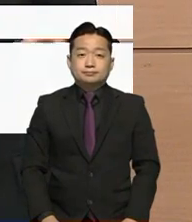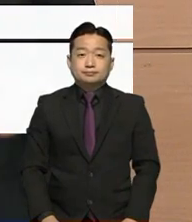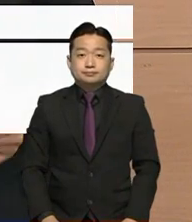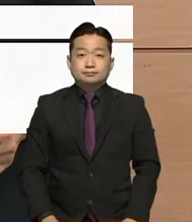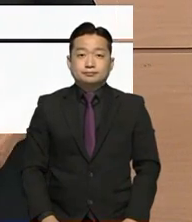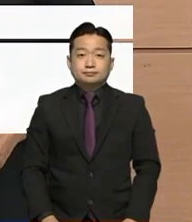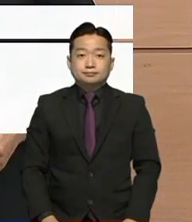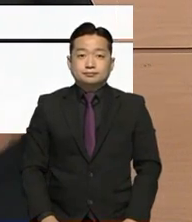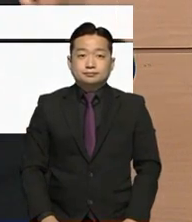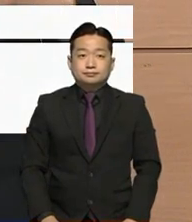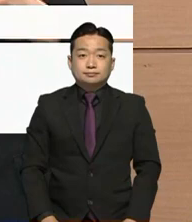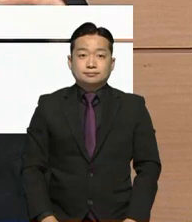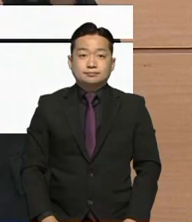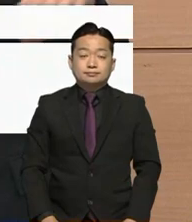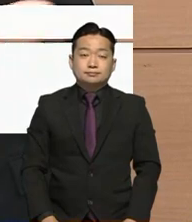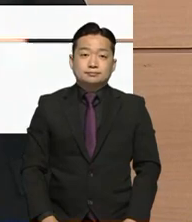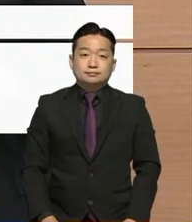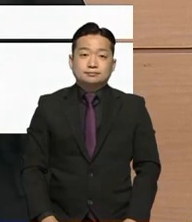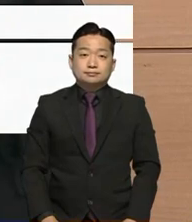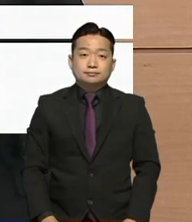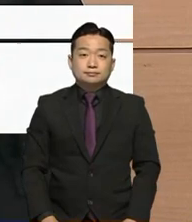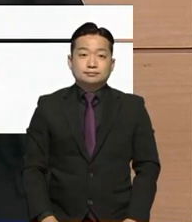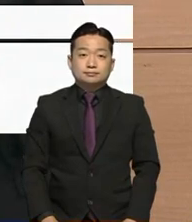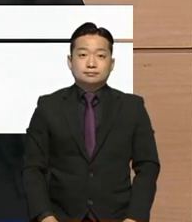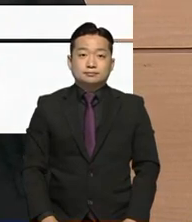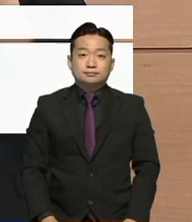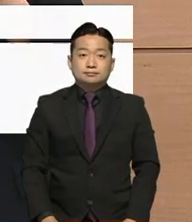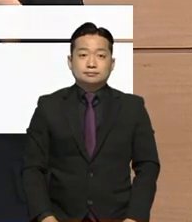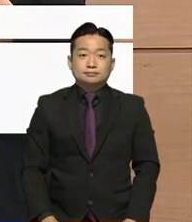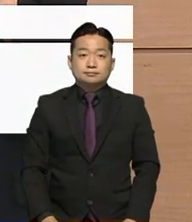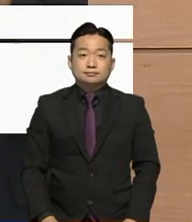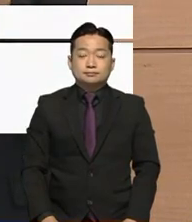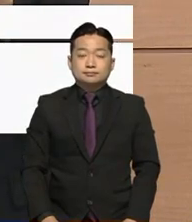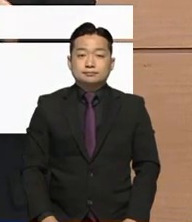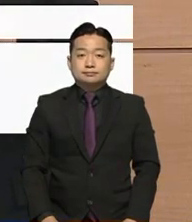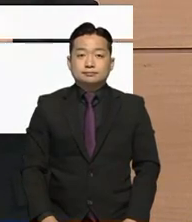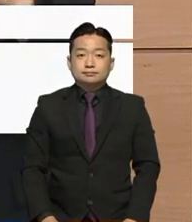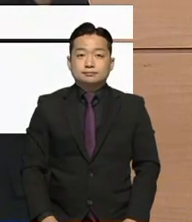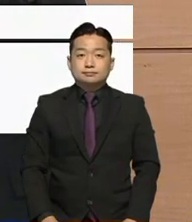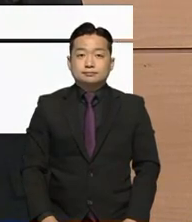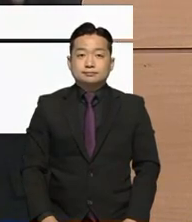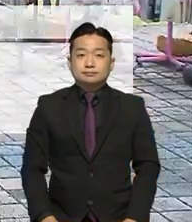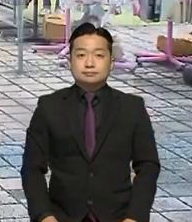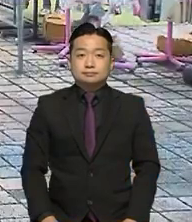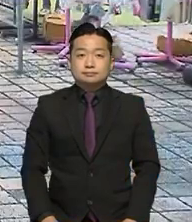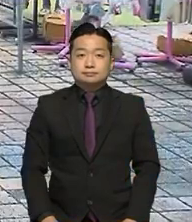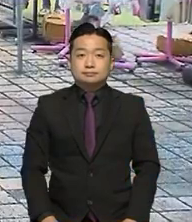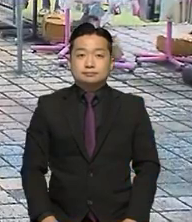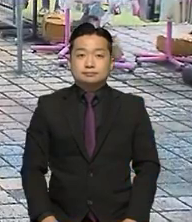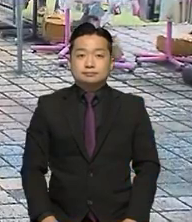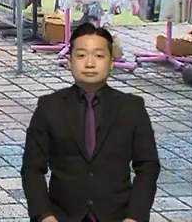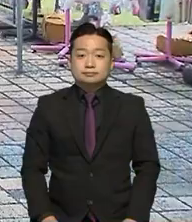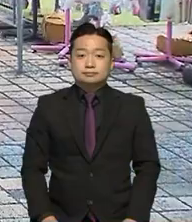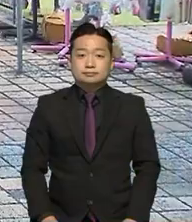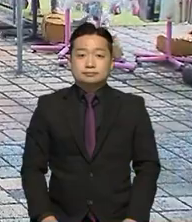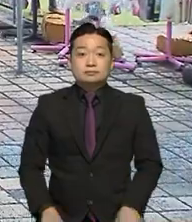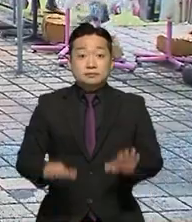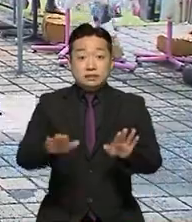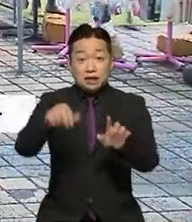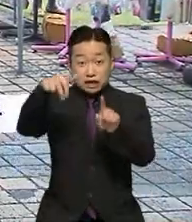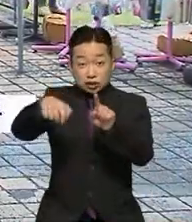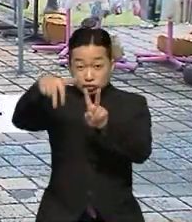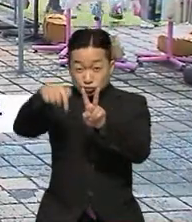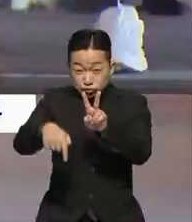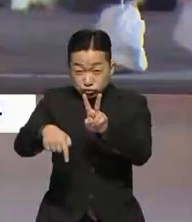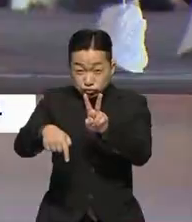그 상황이 안정적이면 그 이후에는 추가적으로 거리두기 완화를 검토할 수 있다는. 결국 1, 2주 안에